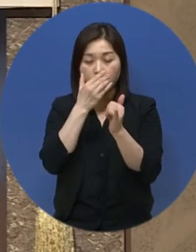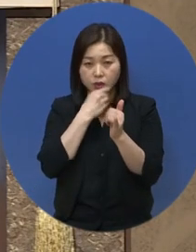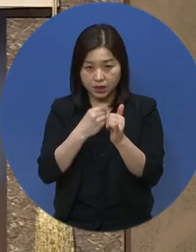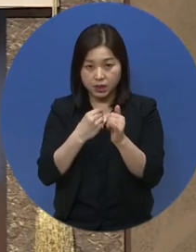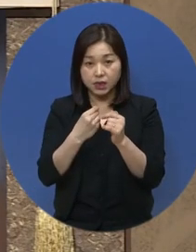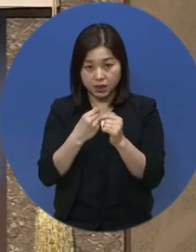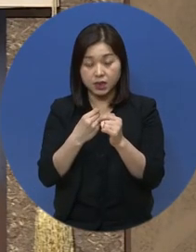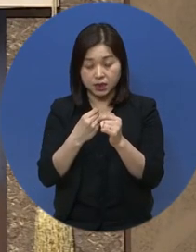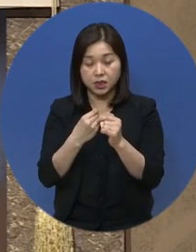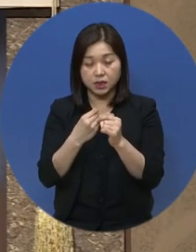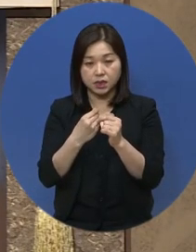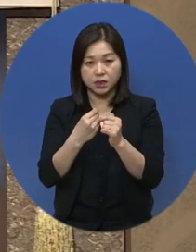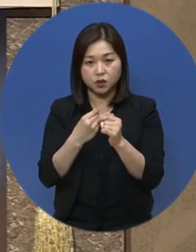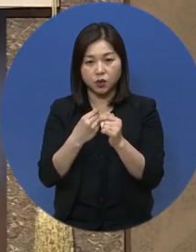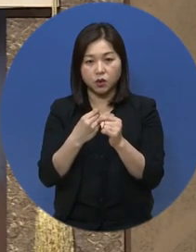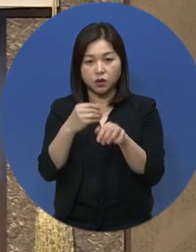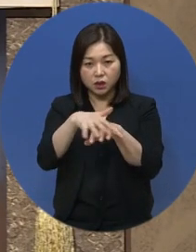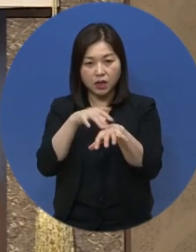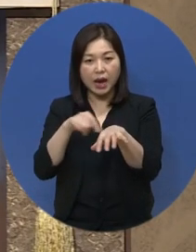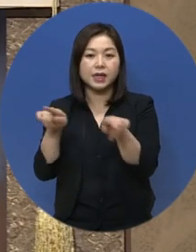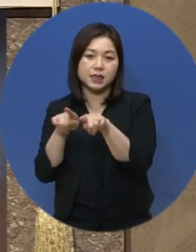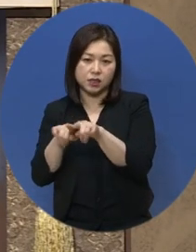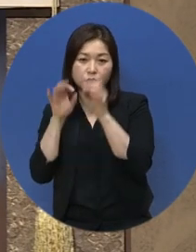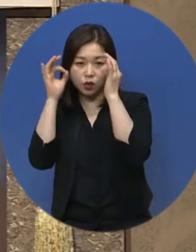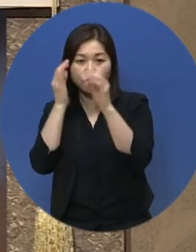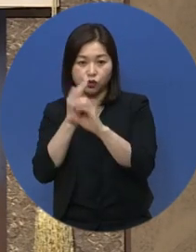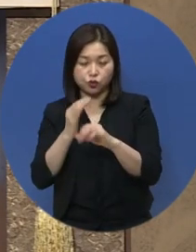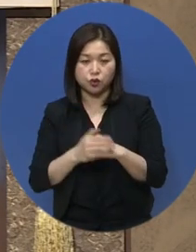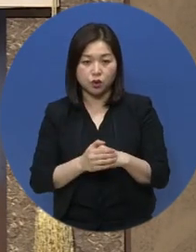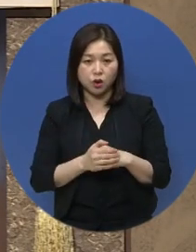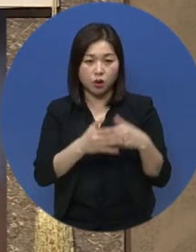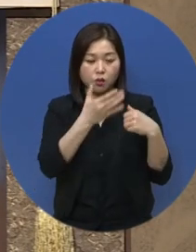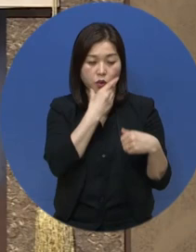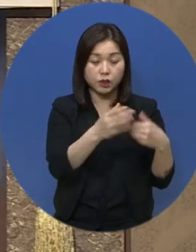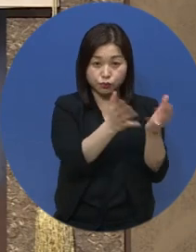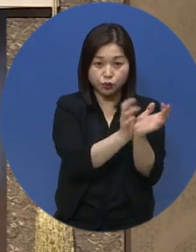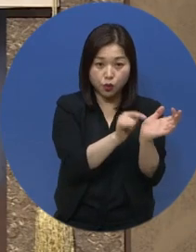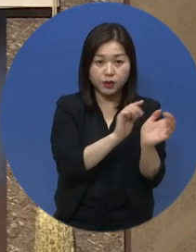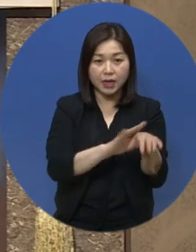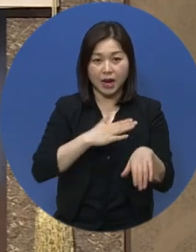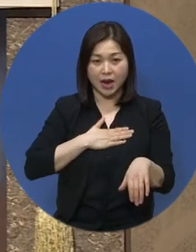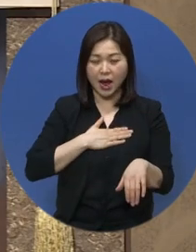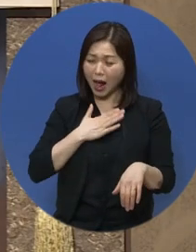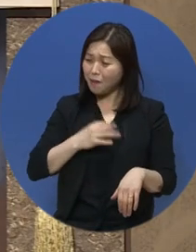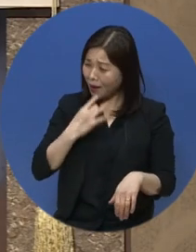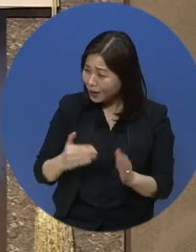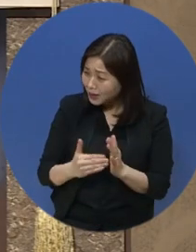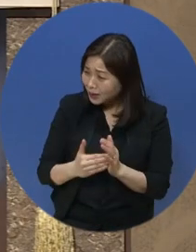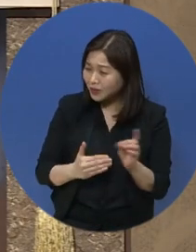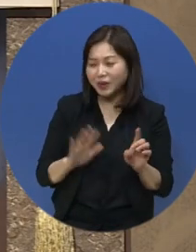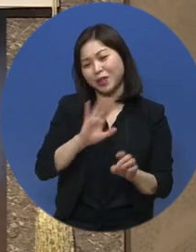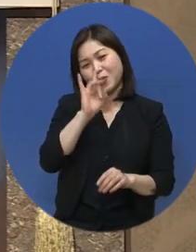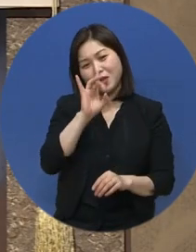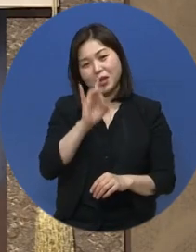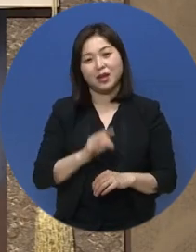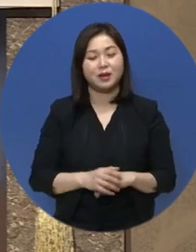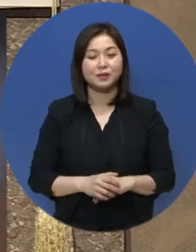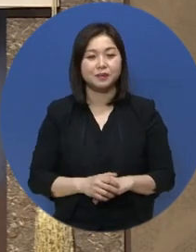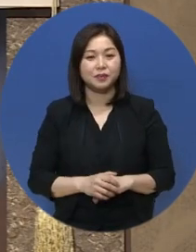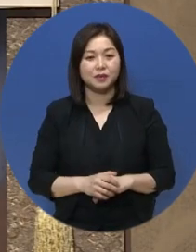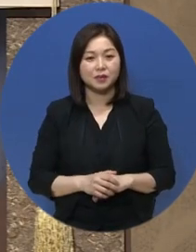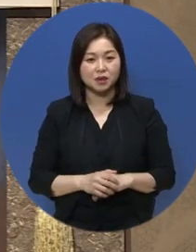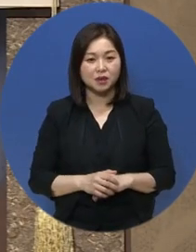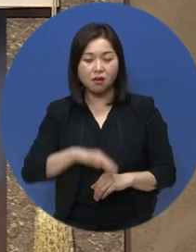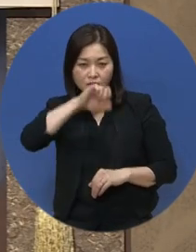예. 노력을 하고 있고요. 복지부도 잘 알고 있어요. 네, 알기만 이제. 하면 안 되죠. 네. 그래서 뭐 재정당국하고